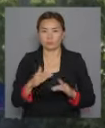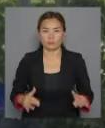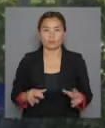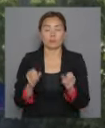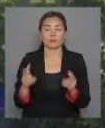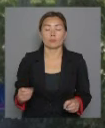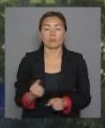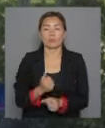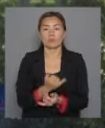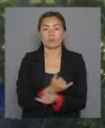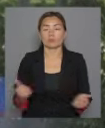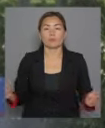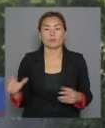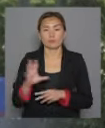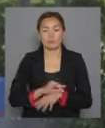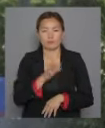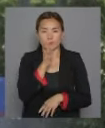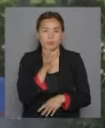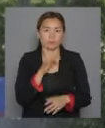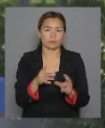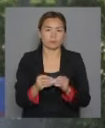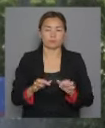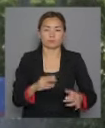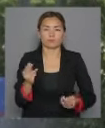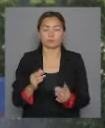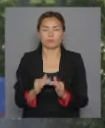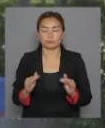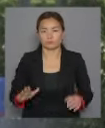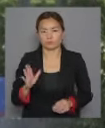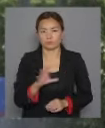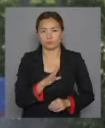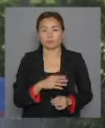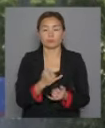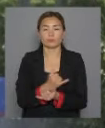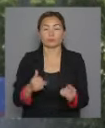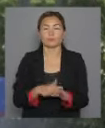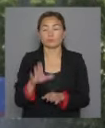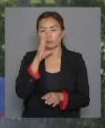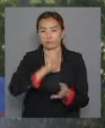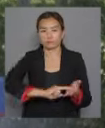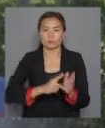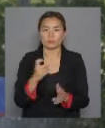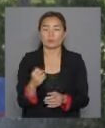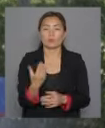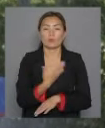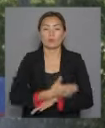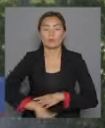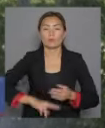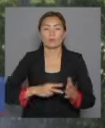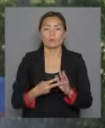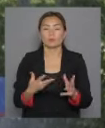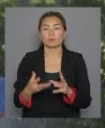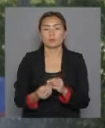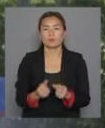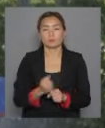того, чтобы создать условия для вечернего времяпрепровождения и игры детей, была предусмотрена реализация проекта «100 дворов». В рамках этого